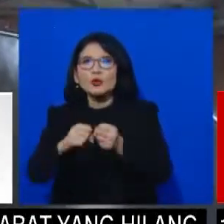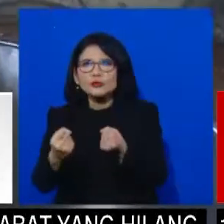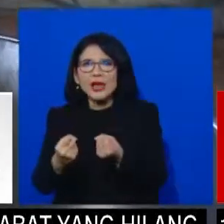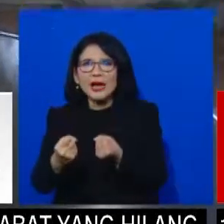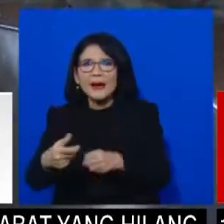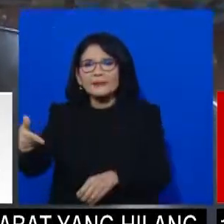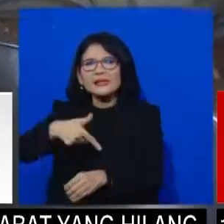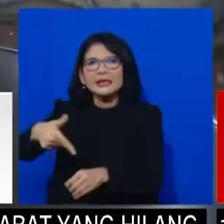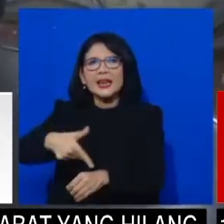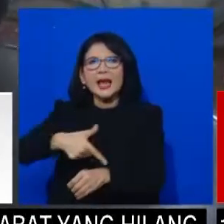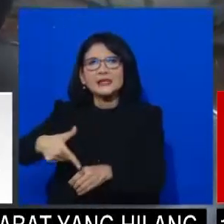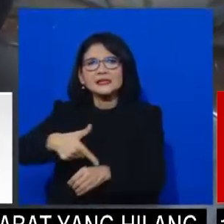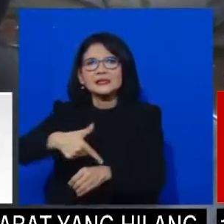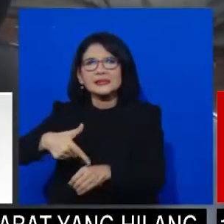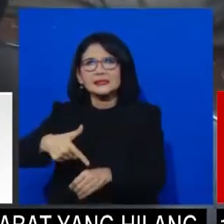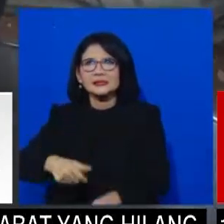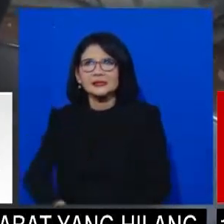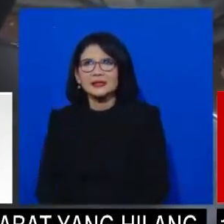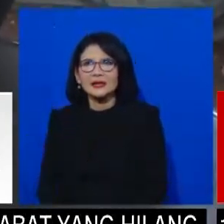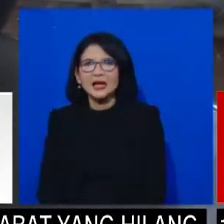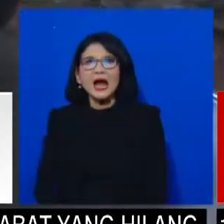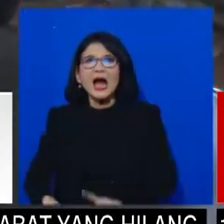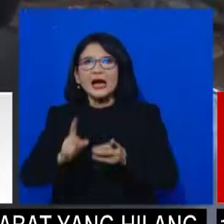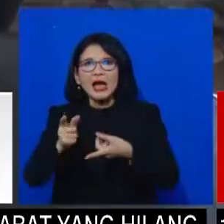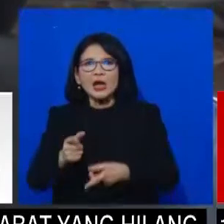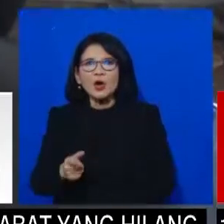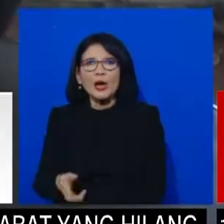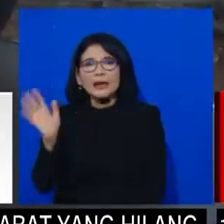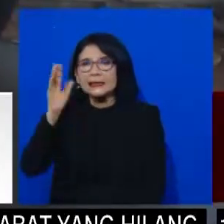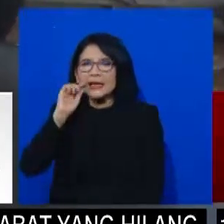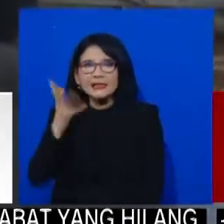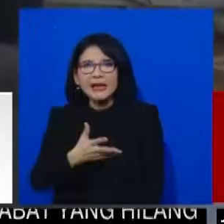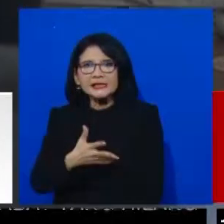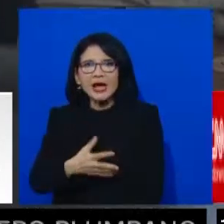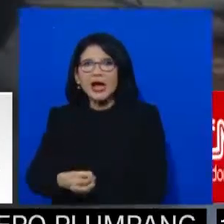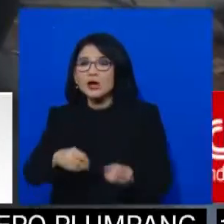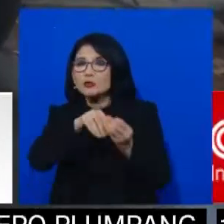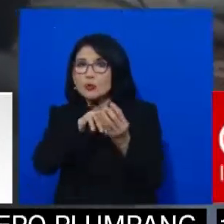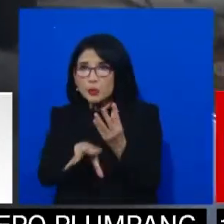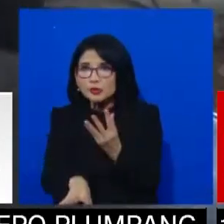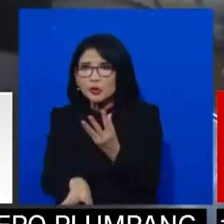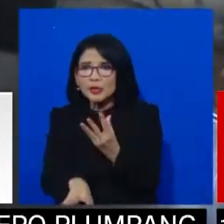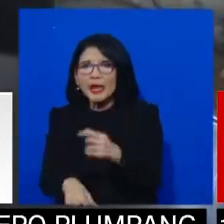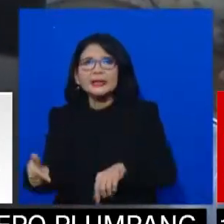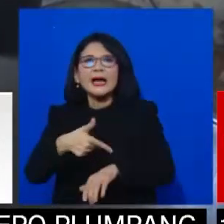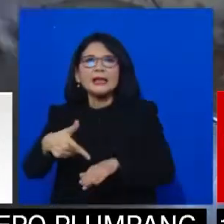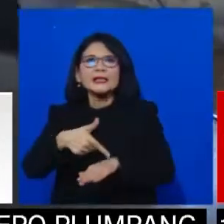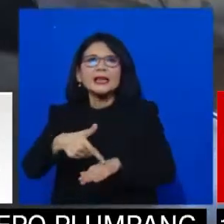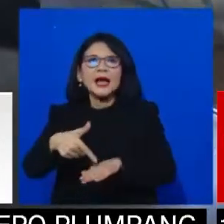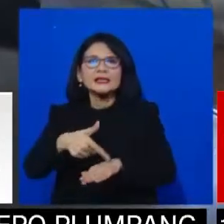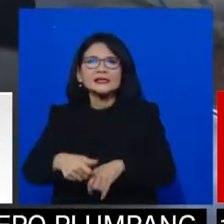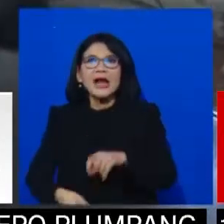Jadi pun misalkan nggak sengaja mukul, terus ada bagian yang bocor? tinggal dilas bisa ya. Jadi buat yang